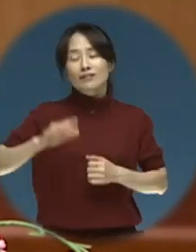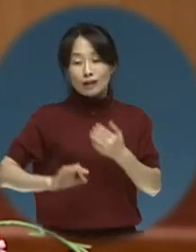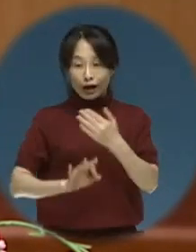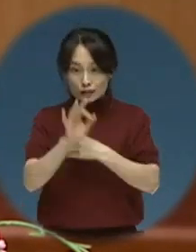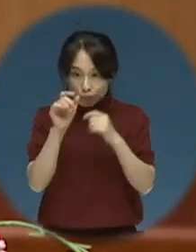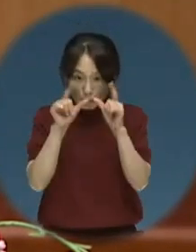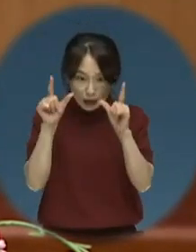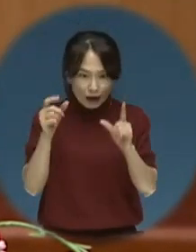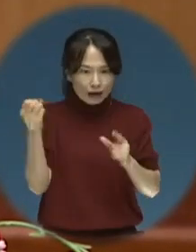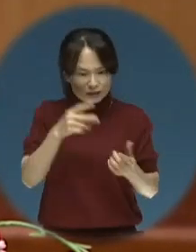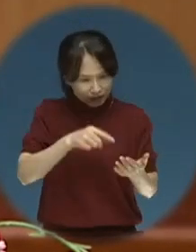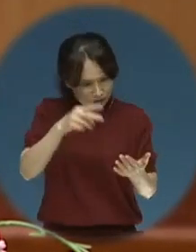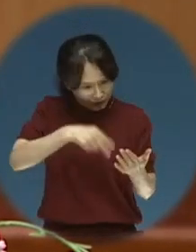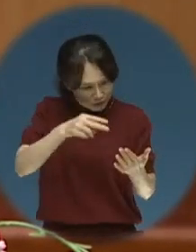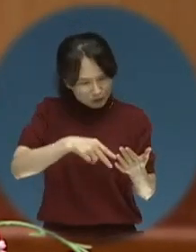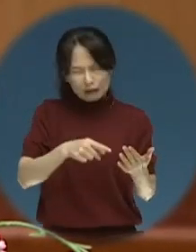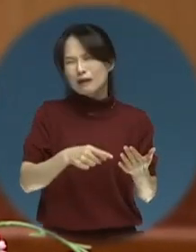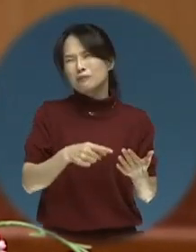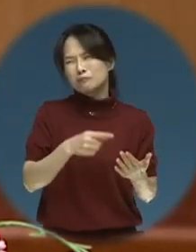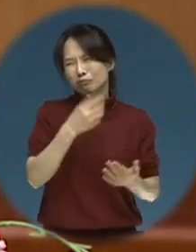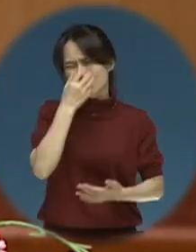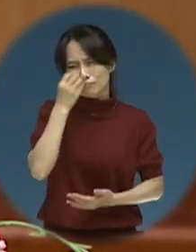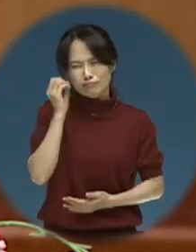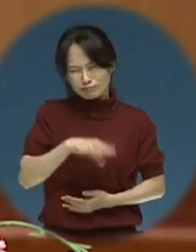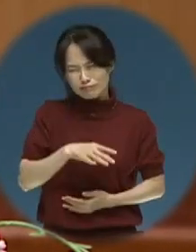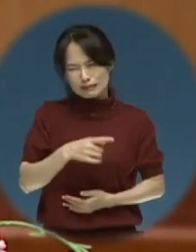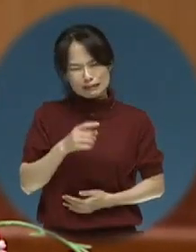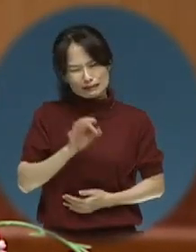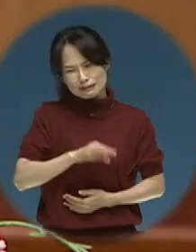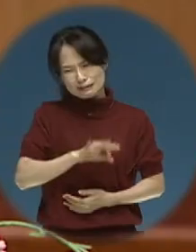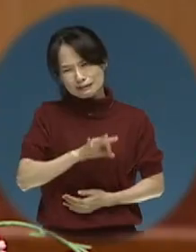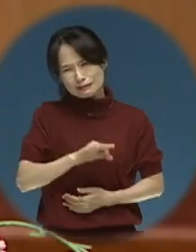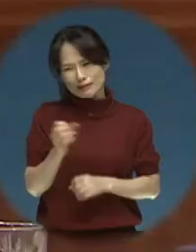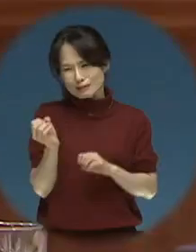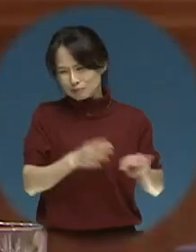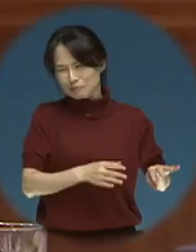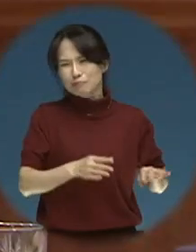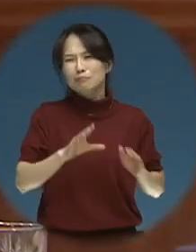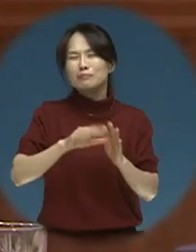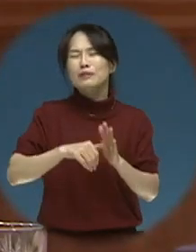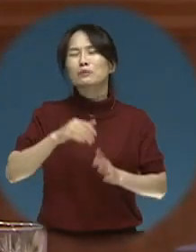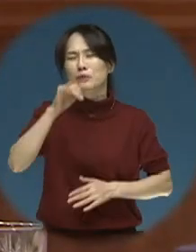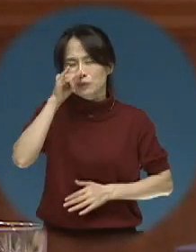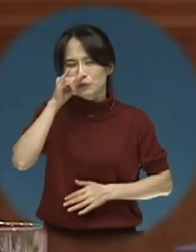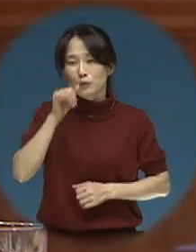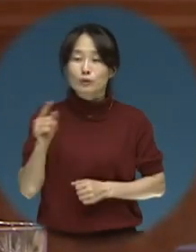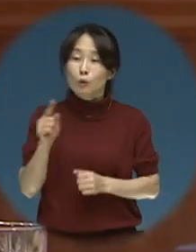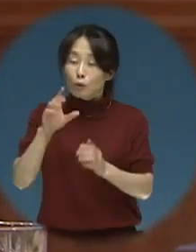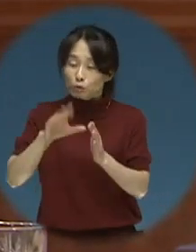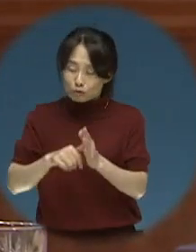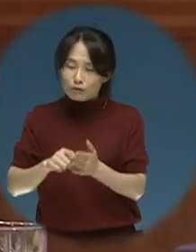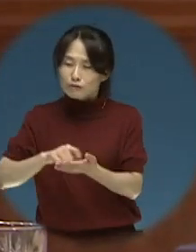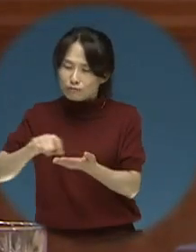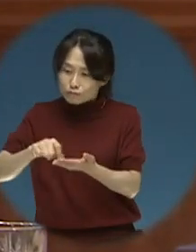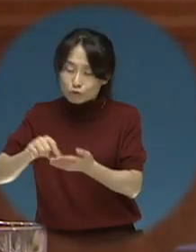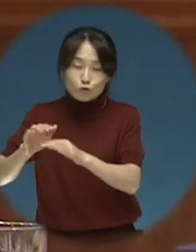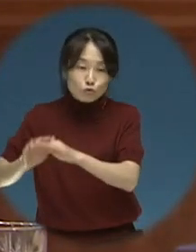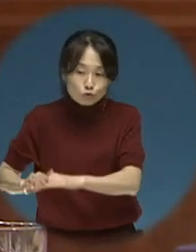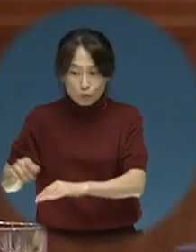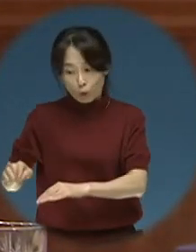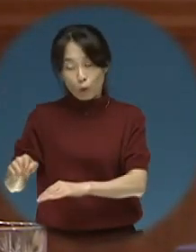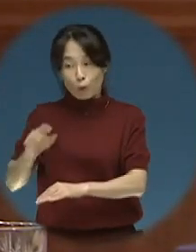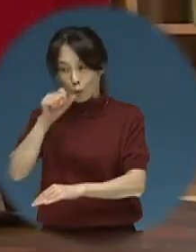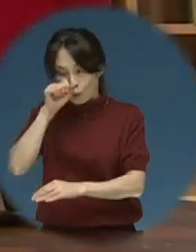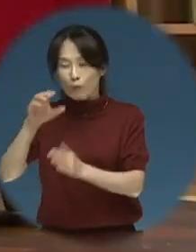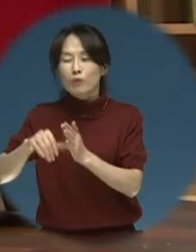아무것도 아니에요. 뭐 그럴 때도 있고, 예. 또 큰질 때도 있고. 그렇죠. 네, 뭐 그런 거죠. 끊임없이